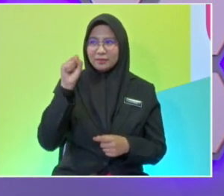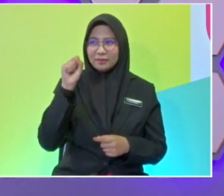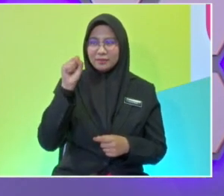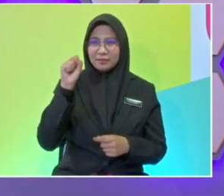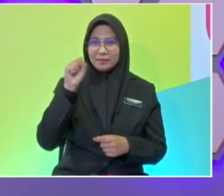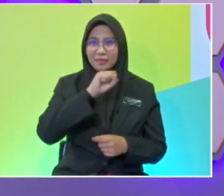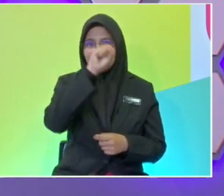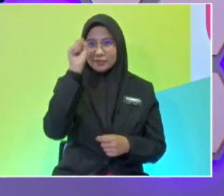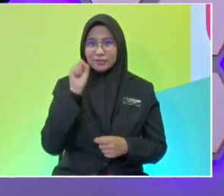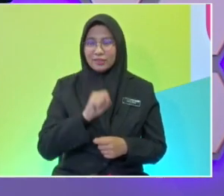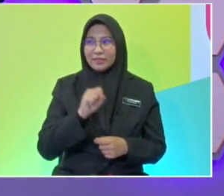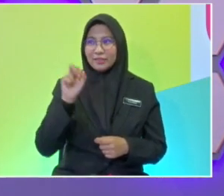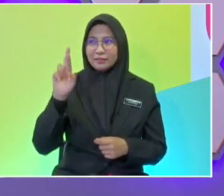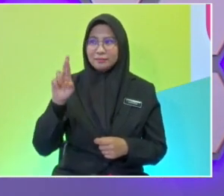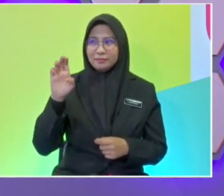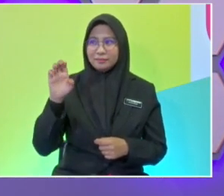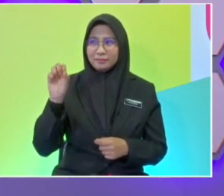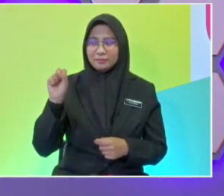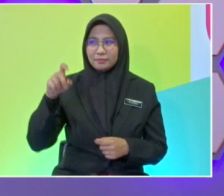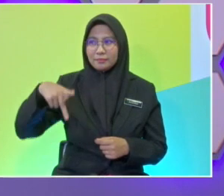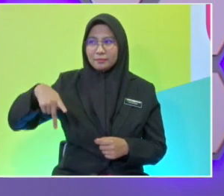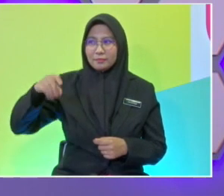ditanya Ilmu mati Media